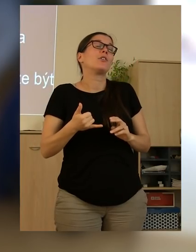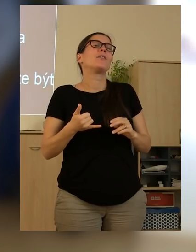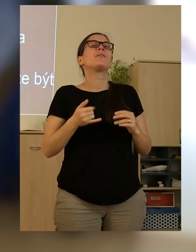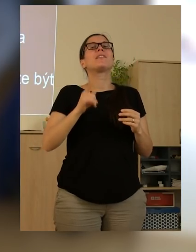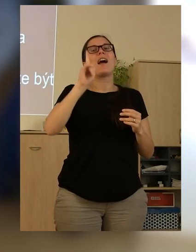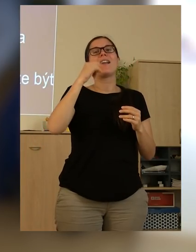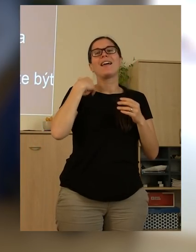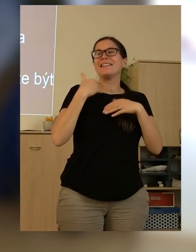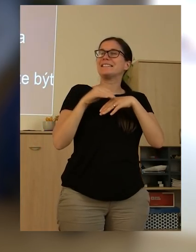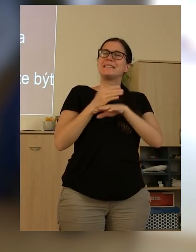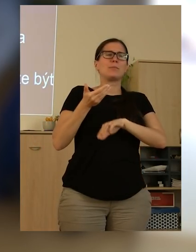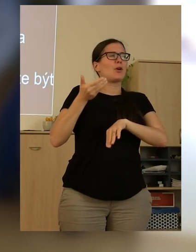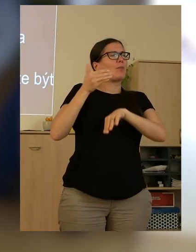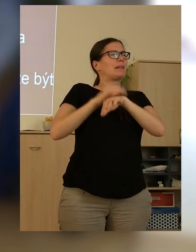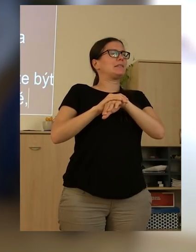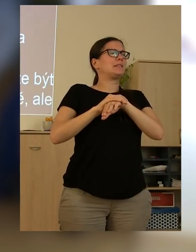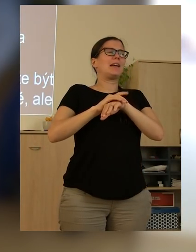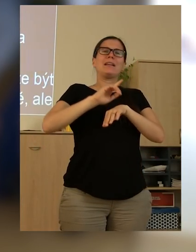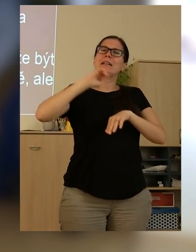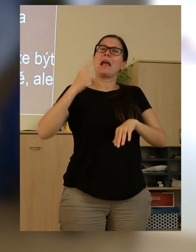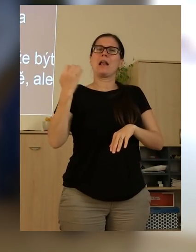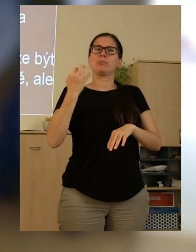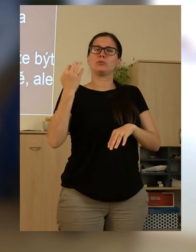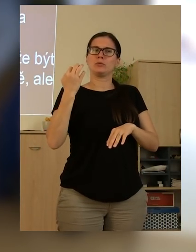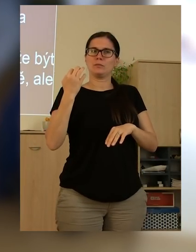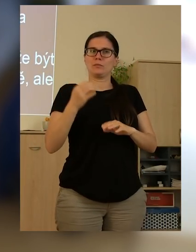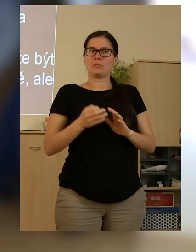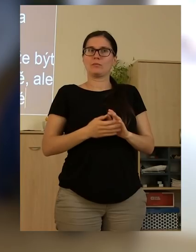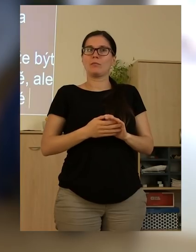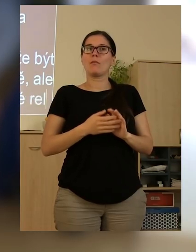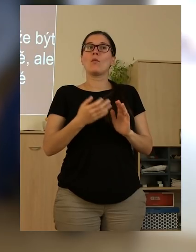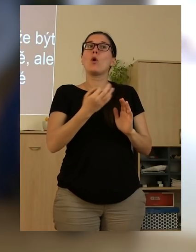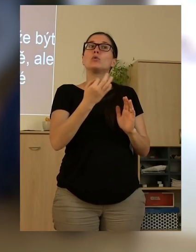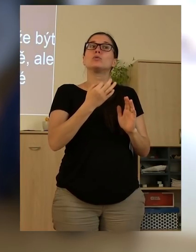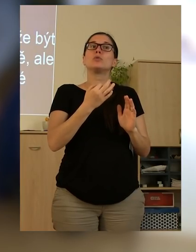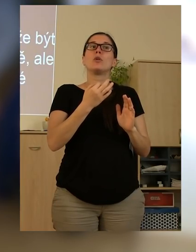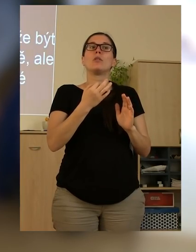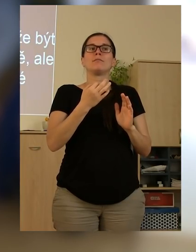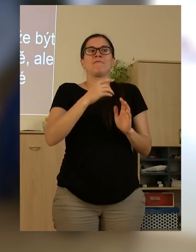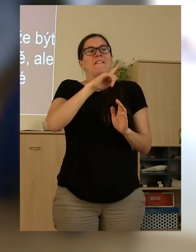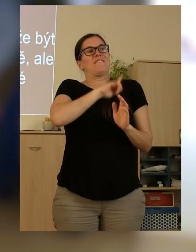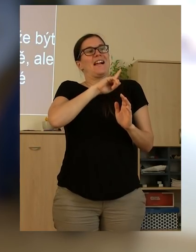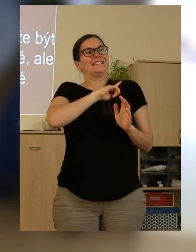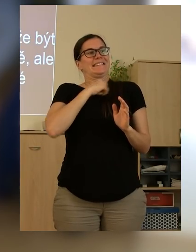ale obecně je nesmírně podstatný relativizovat strukturu mýho já